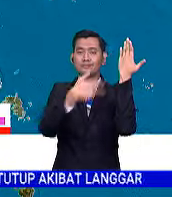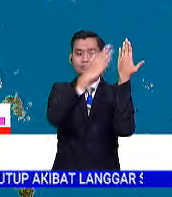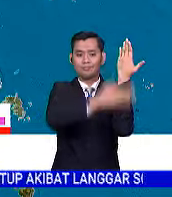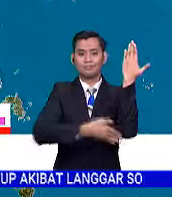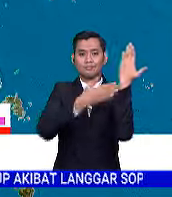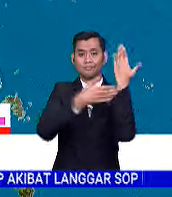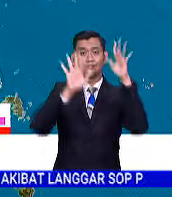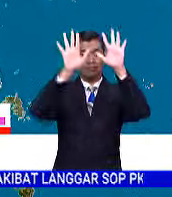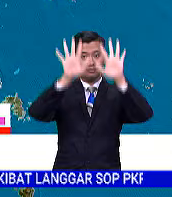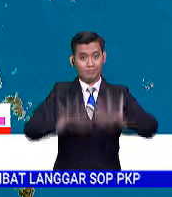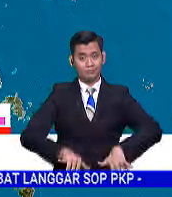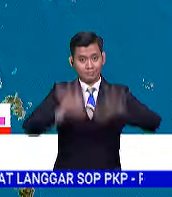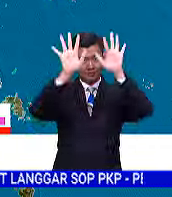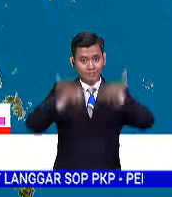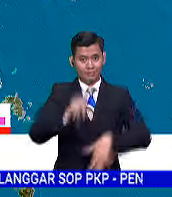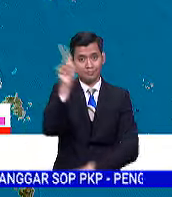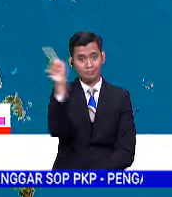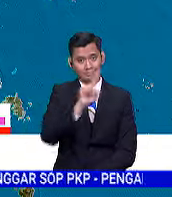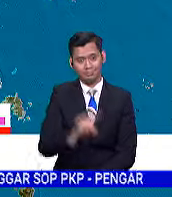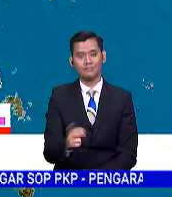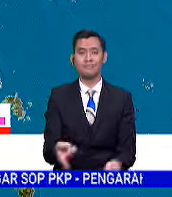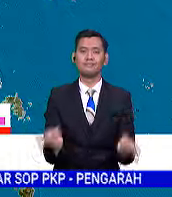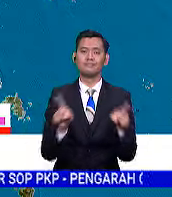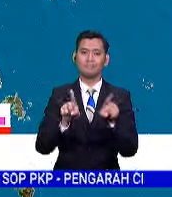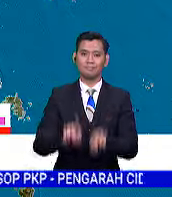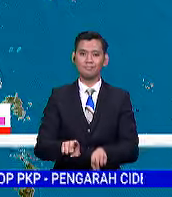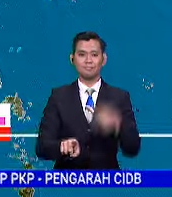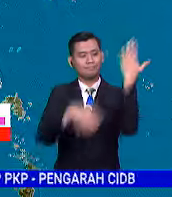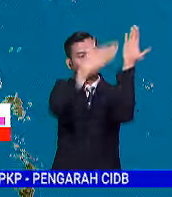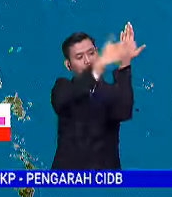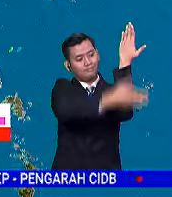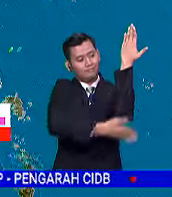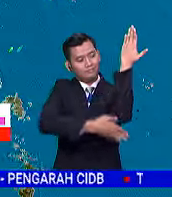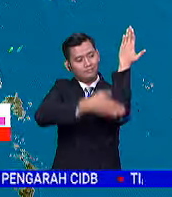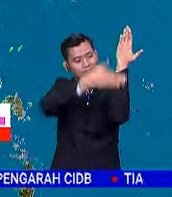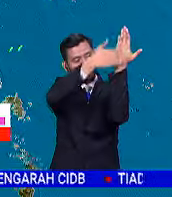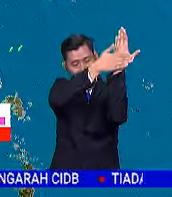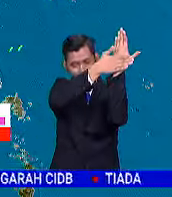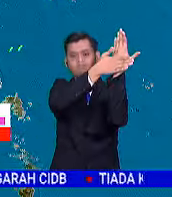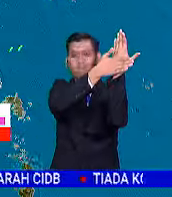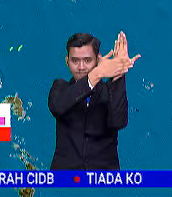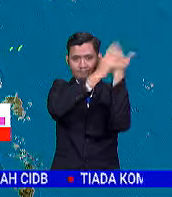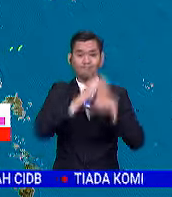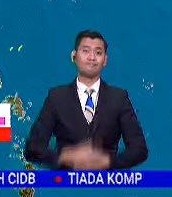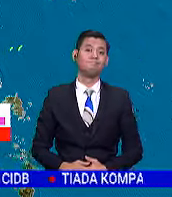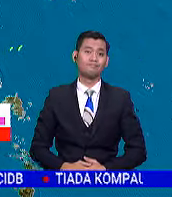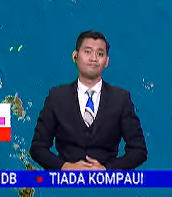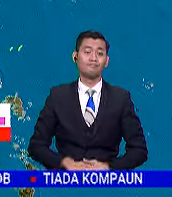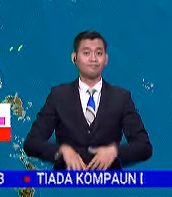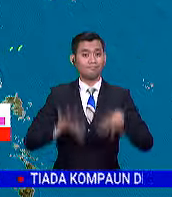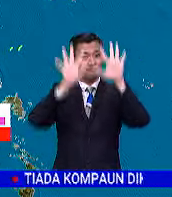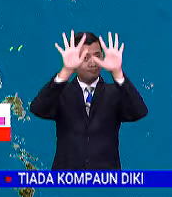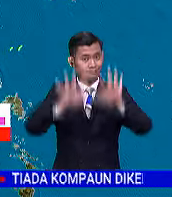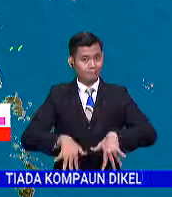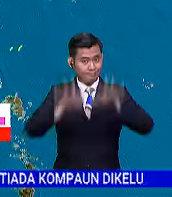hujan lebat dan ibu petir pada hari ini didapati berlaku melibatkan hampir kesemua negeri di sekitar Semenanjung dan keadaan cuaca yang lembab